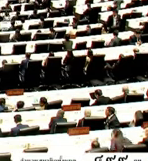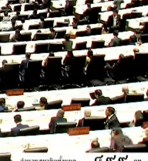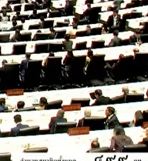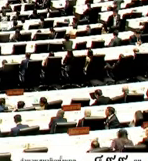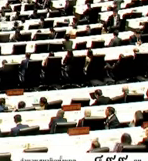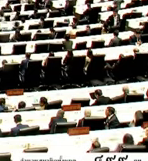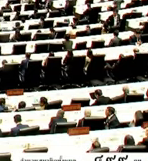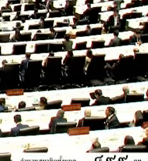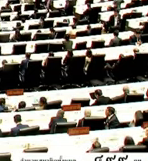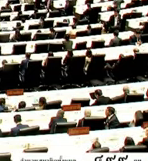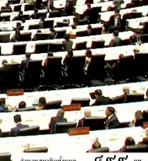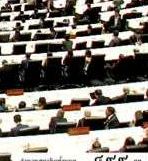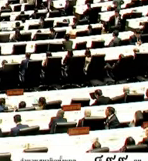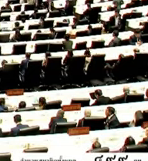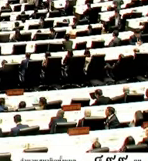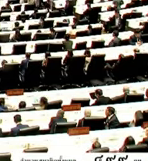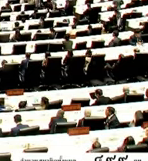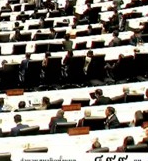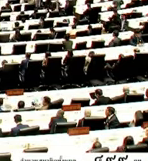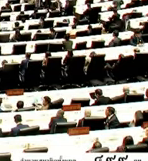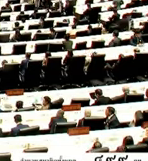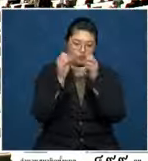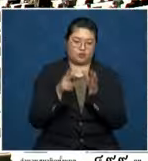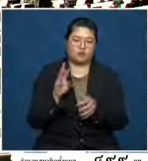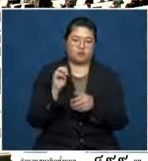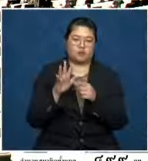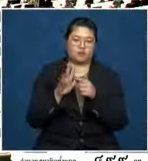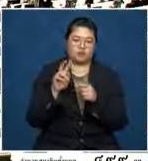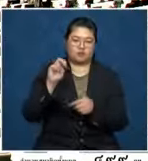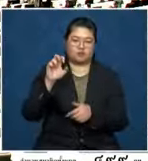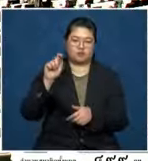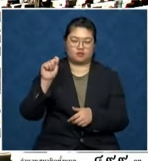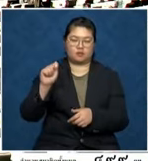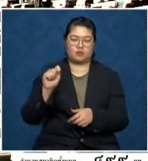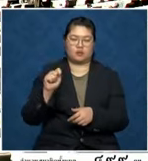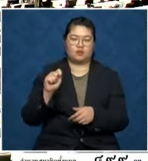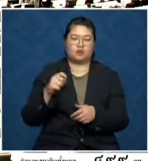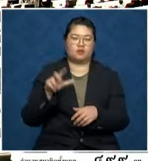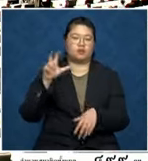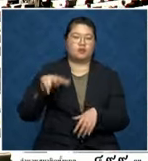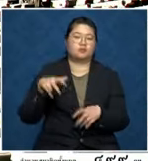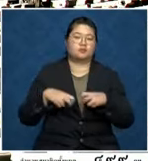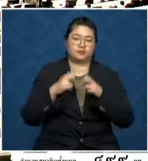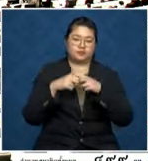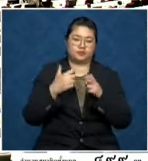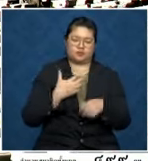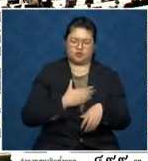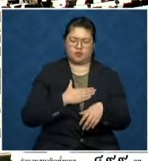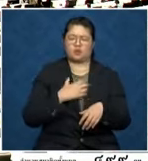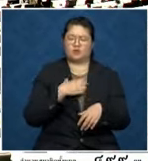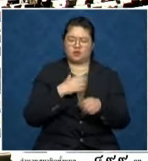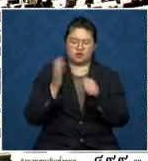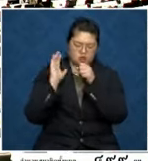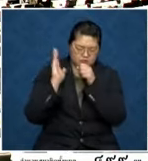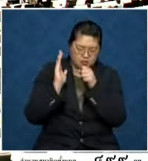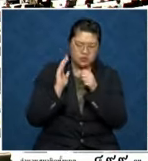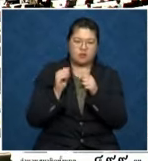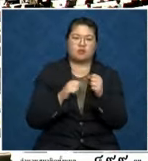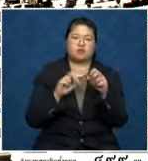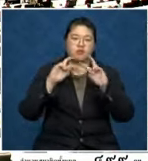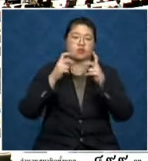ท่านประธานครับผมครูมานิตครับท่านประธานฮะพรรคเพื่อไทยจากสุรินทร ์เชิญครับท่าน ผมมาลือกับท่านประธาน2เรื่องในช่วง